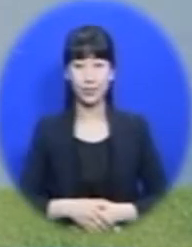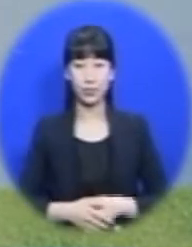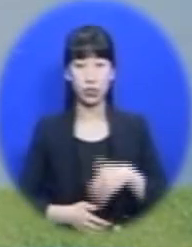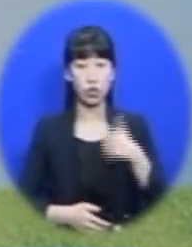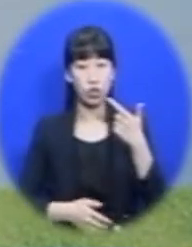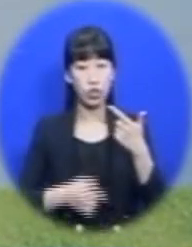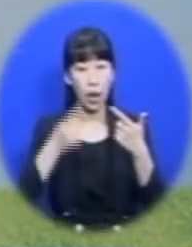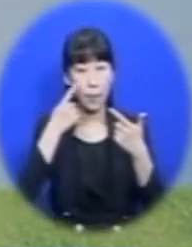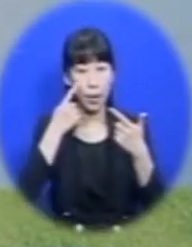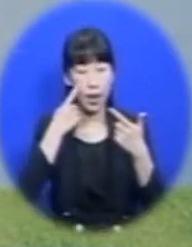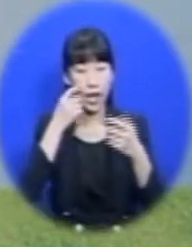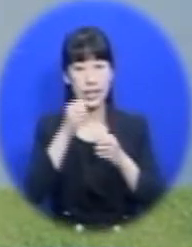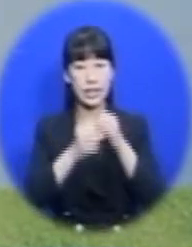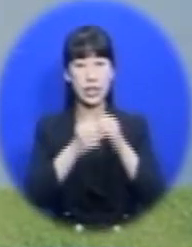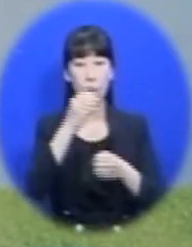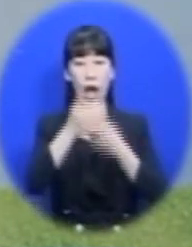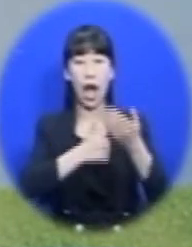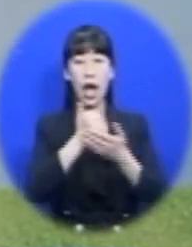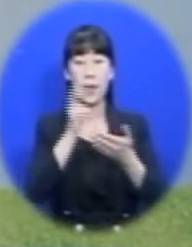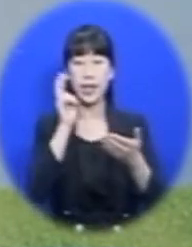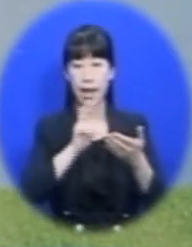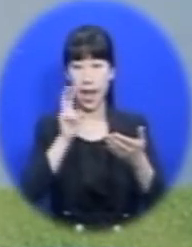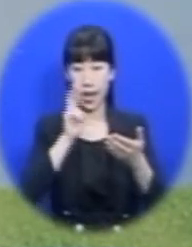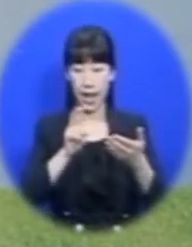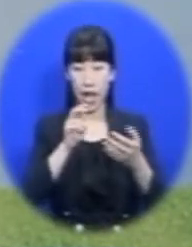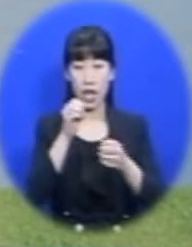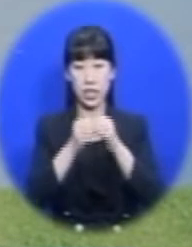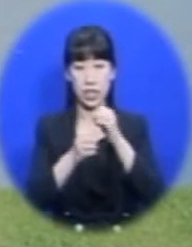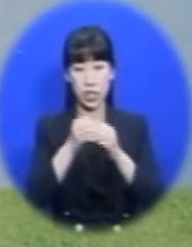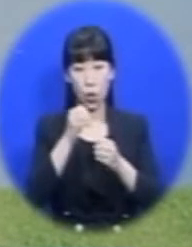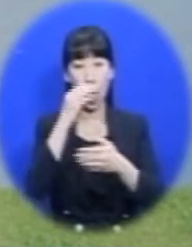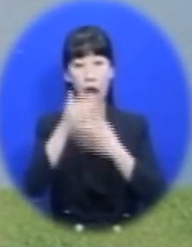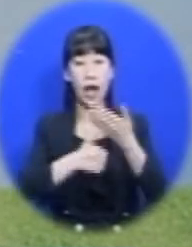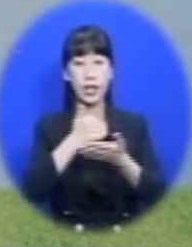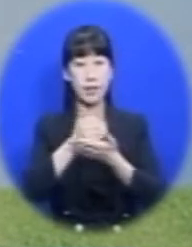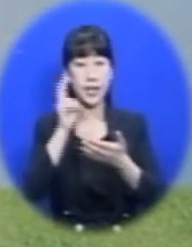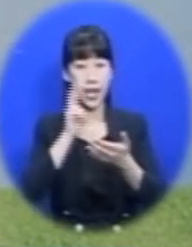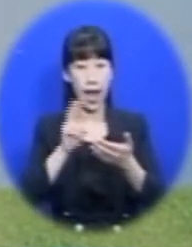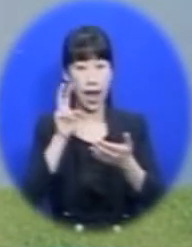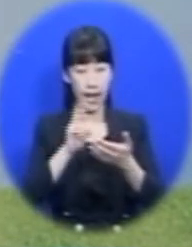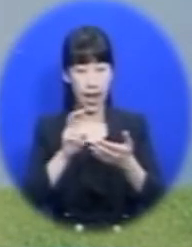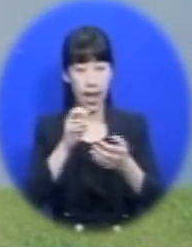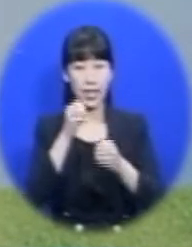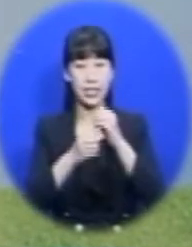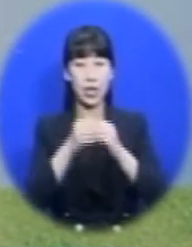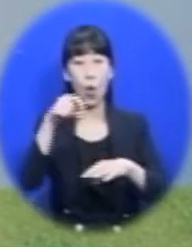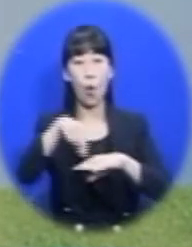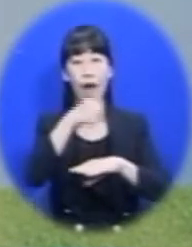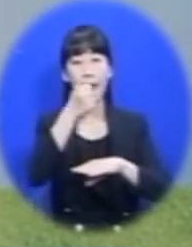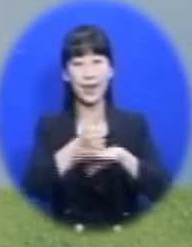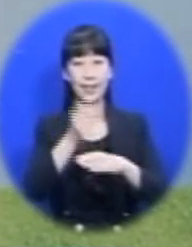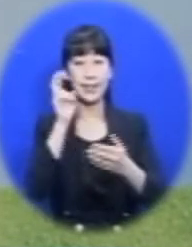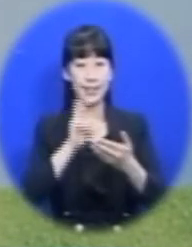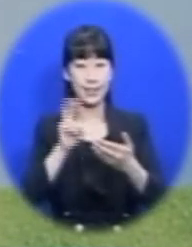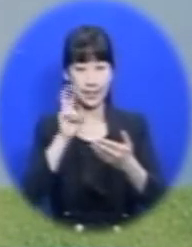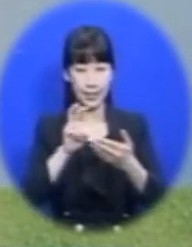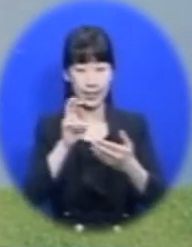시로 하나님을 찬양하여라. 서로 시로 하나님을 찬양하여라. 시로 우리 왕을 찬양하여라.